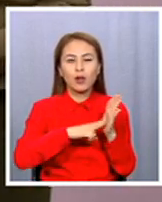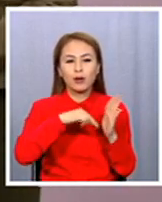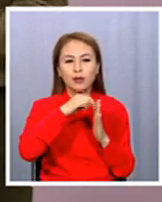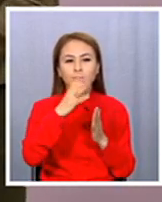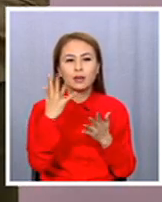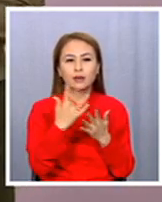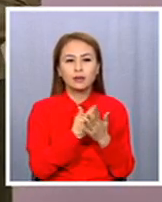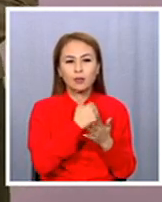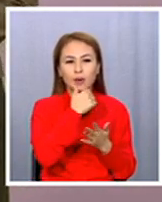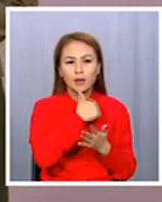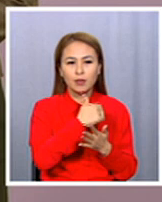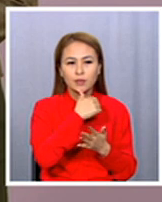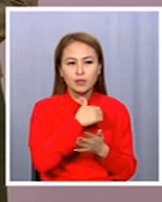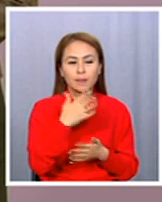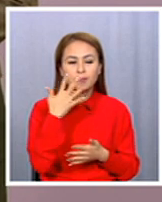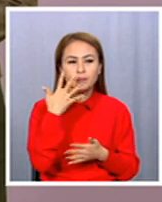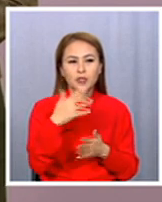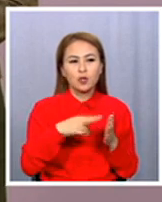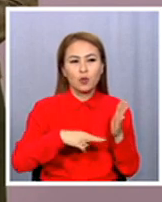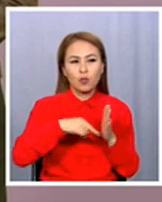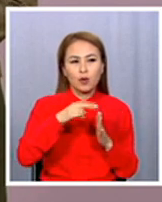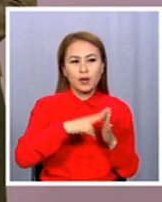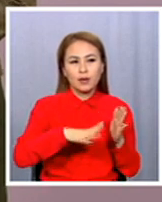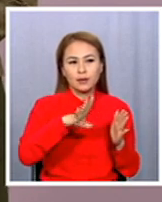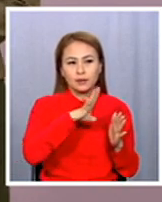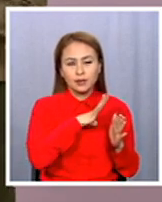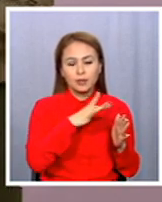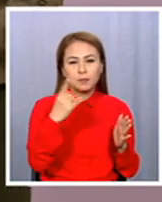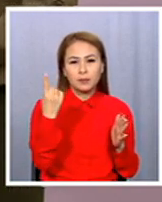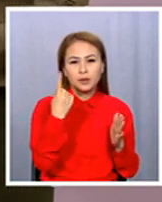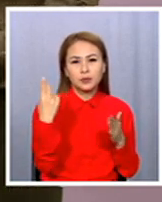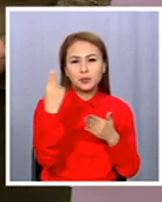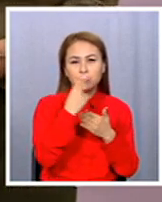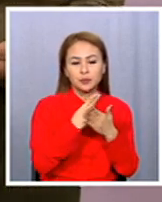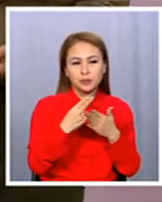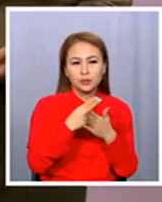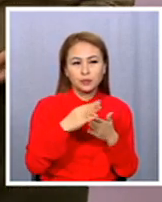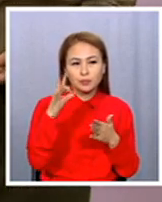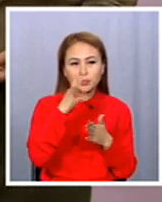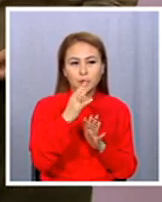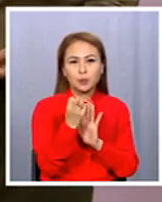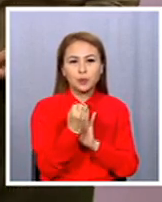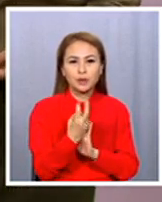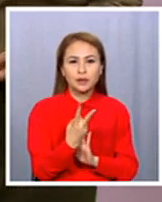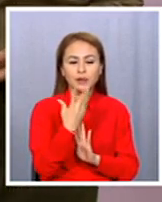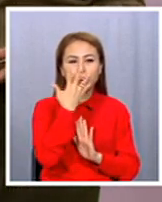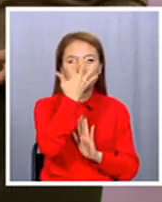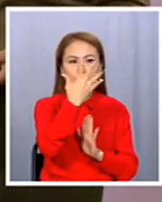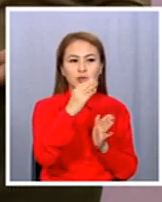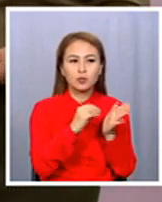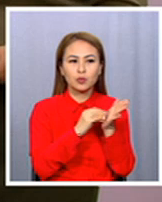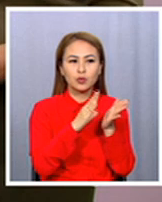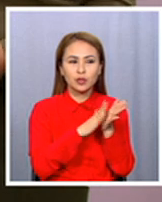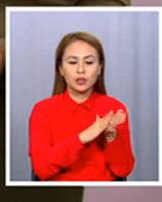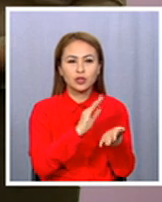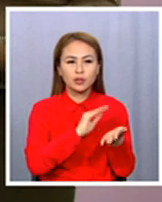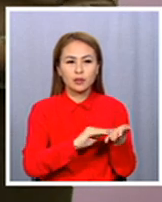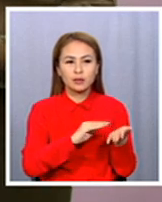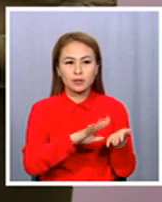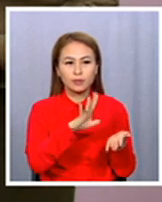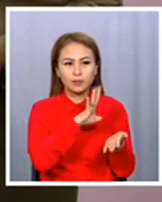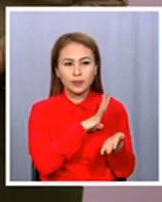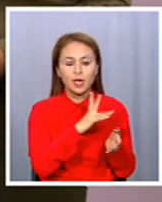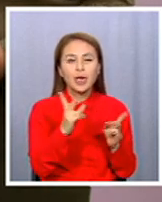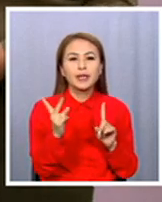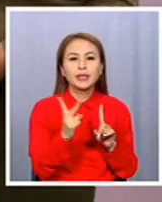аламыз. Бесеуі боялған бірінші сурет бойынша 12-ден 5 бөлшегін жаздық. Екінші